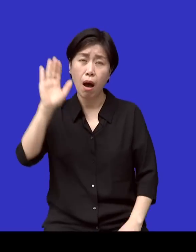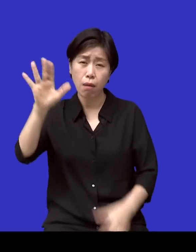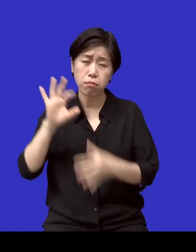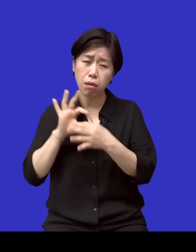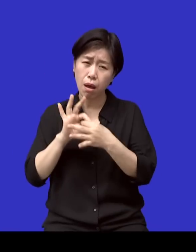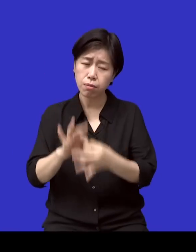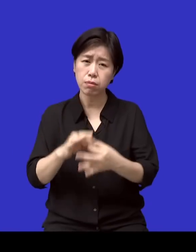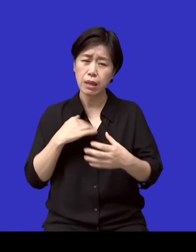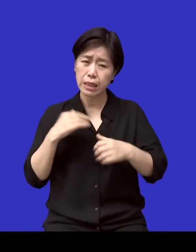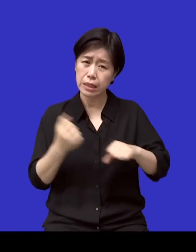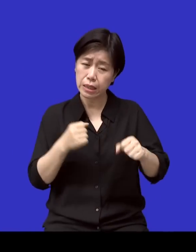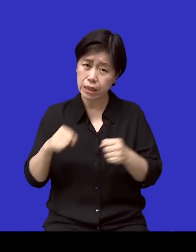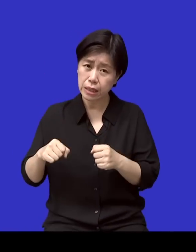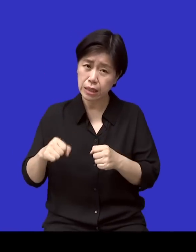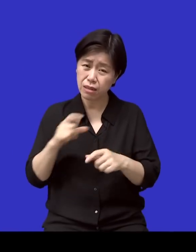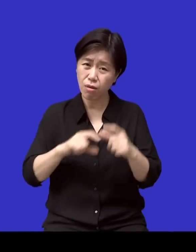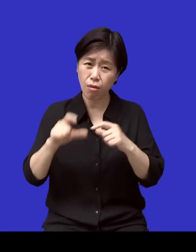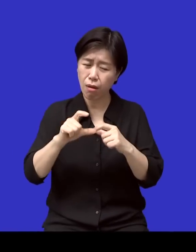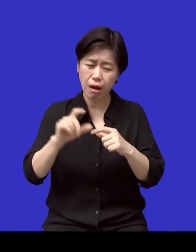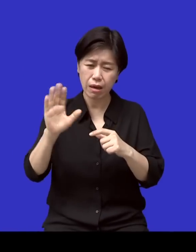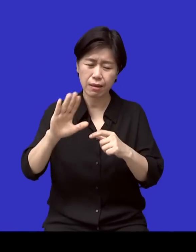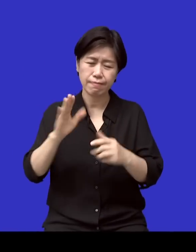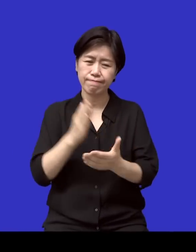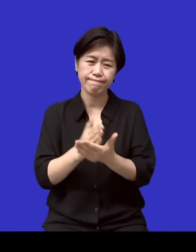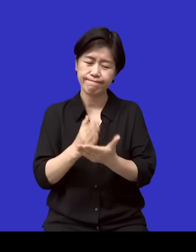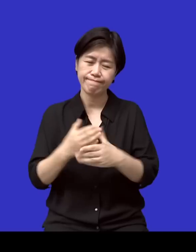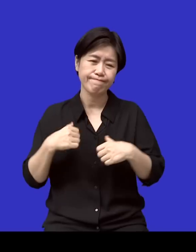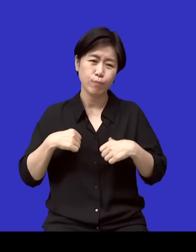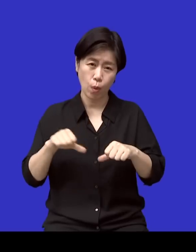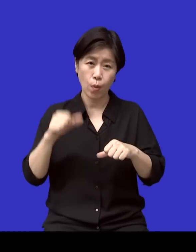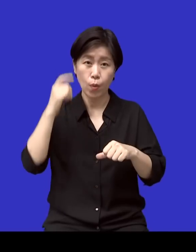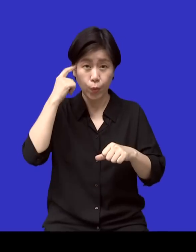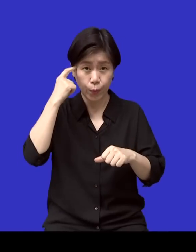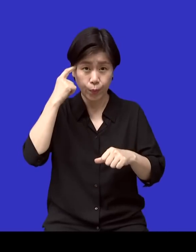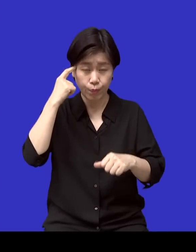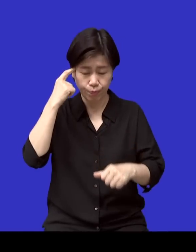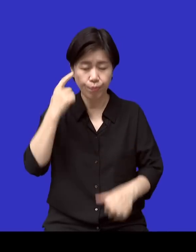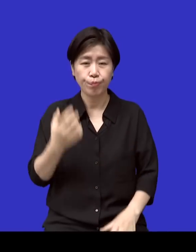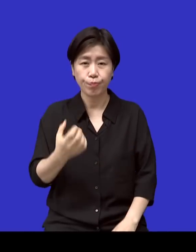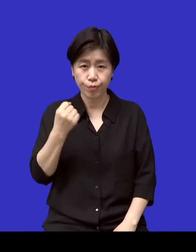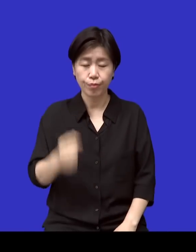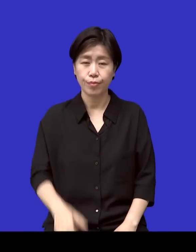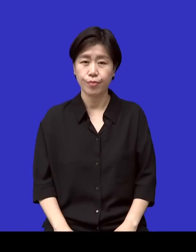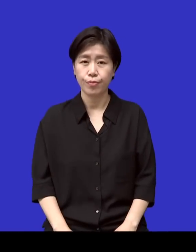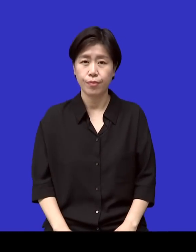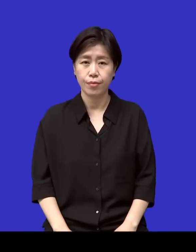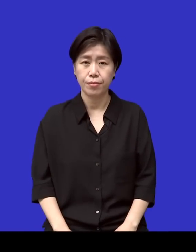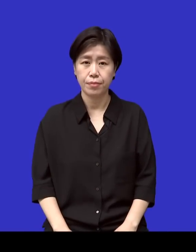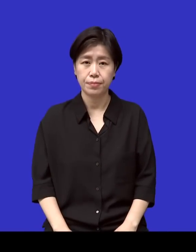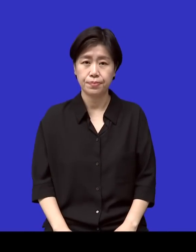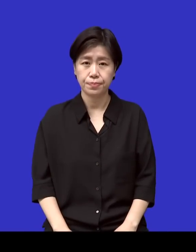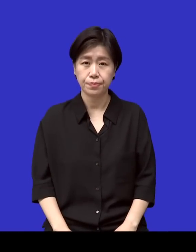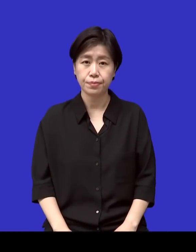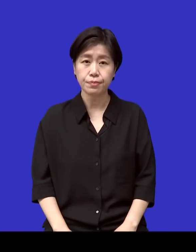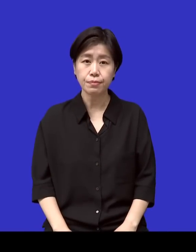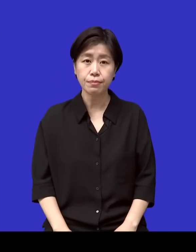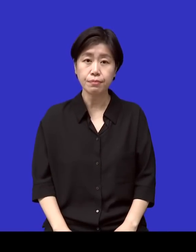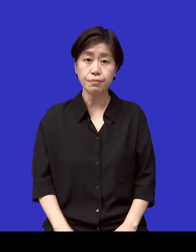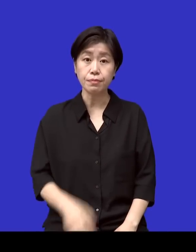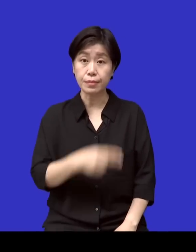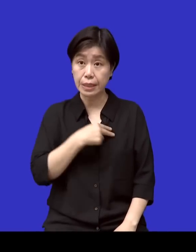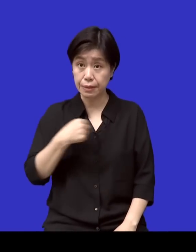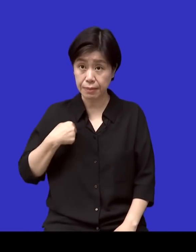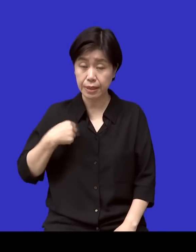힘든데 불구하고 스키를 그만둬야겠다라는 생각을 갖고 있었어요. 올림픽이 못 나가면